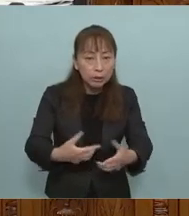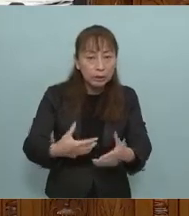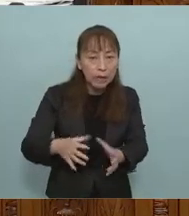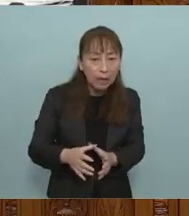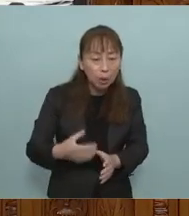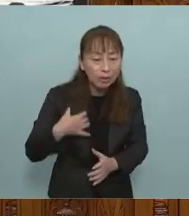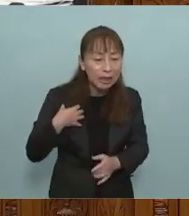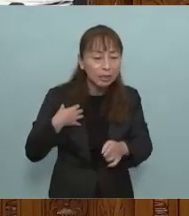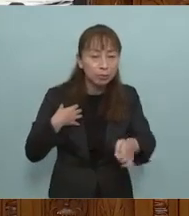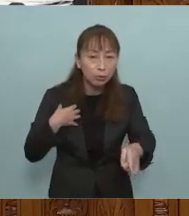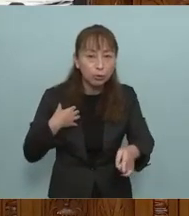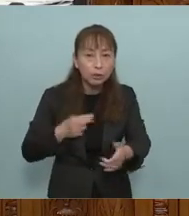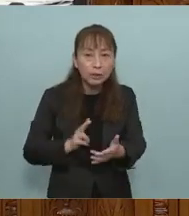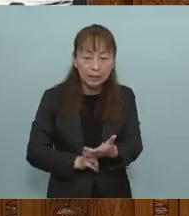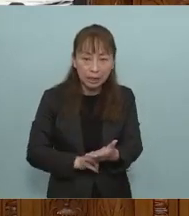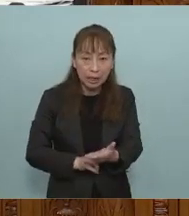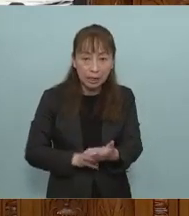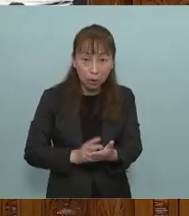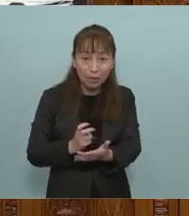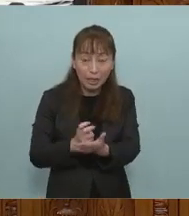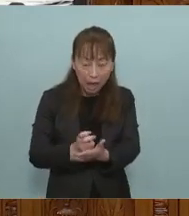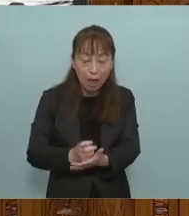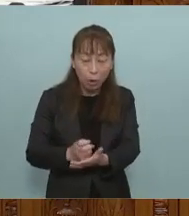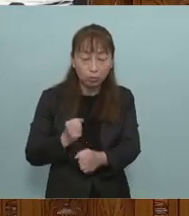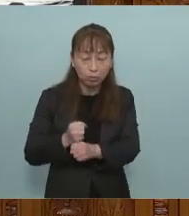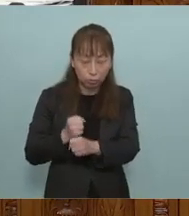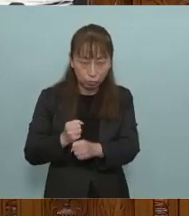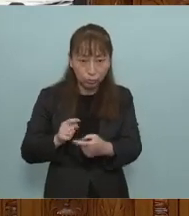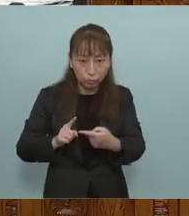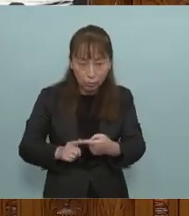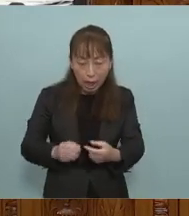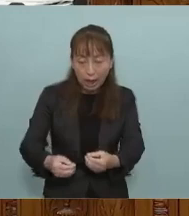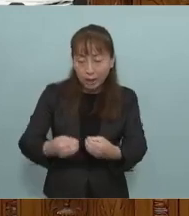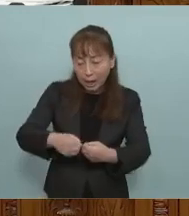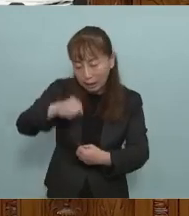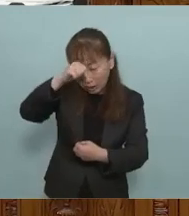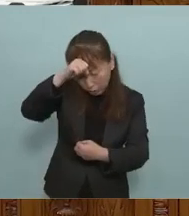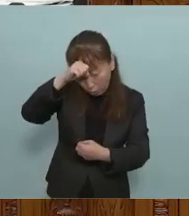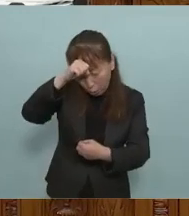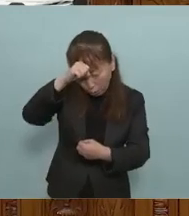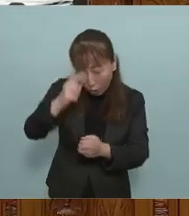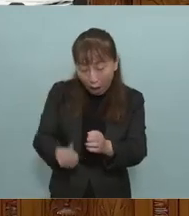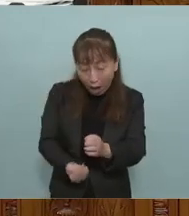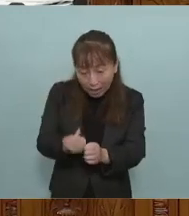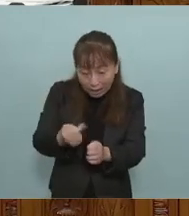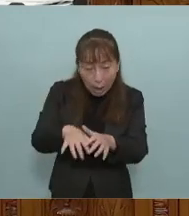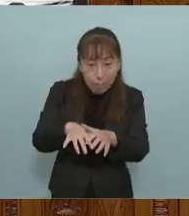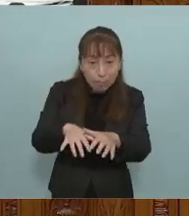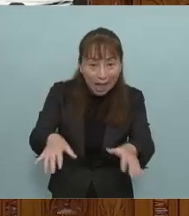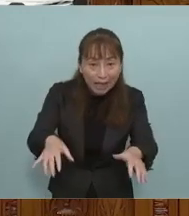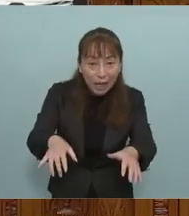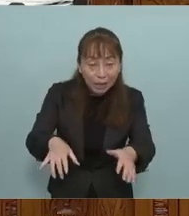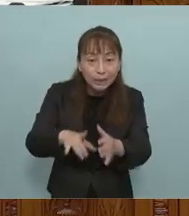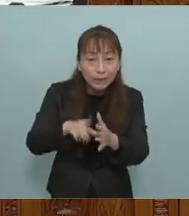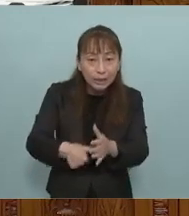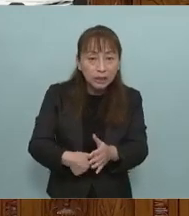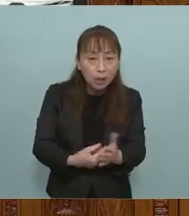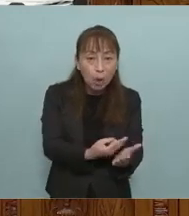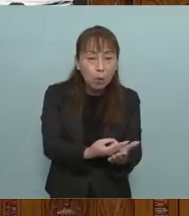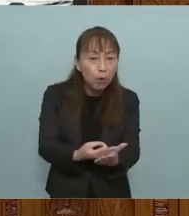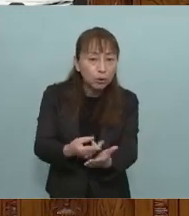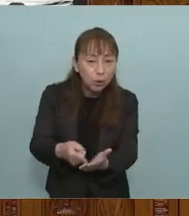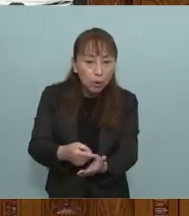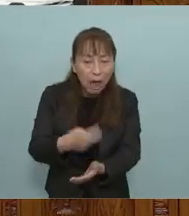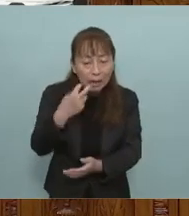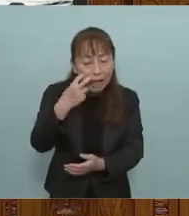の創設感染症の発生・蔓延時に備えた病床・人材・検査